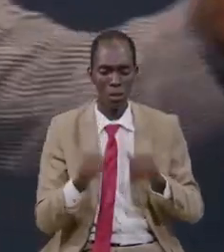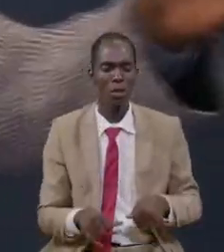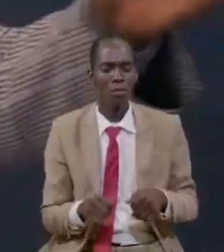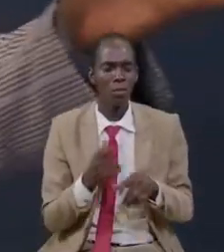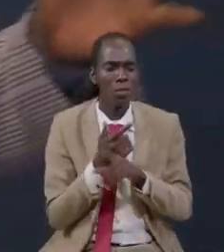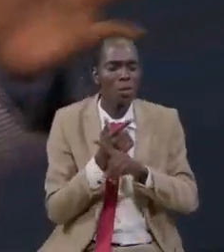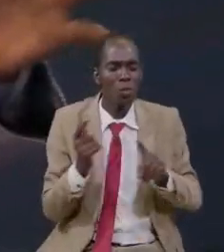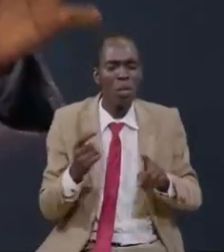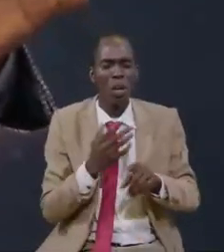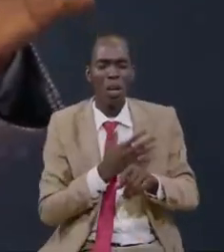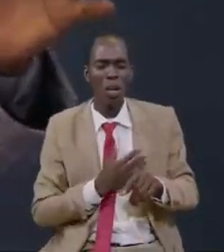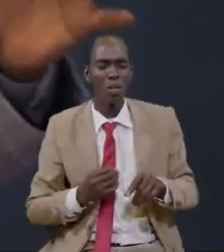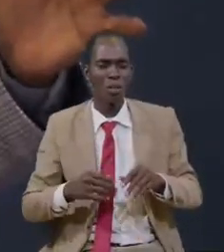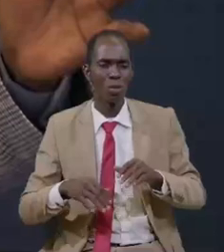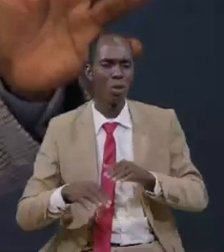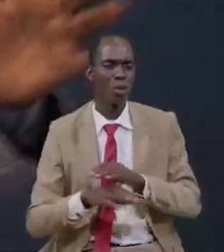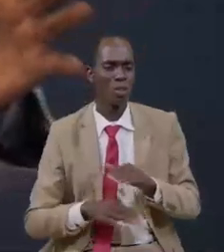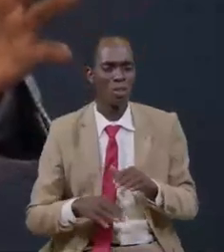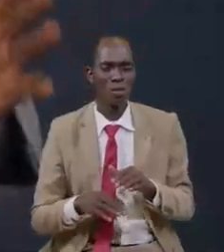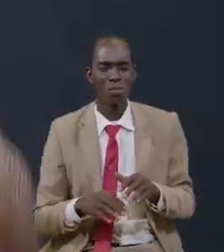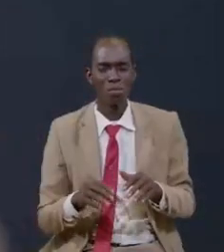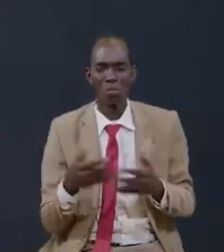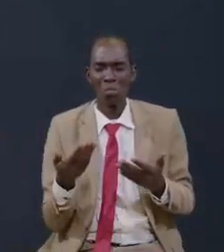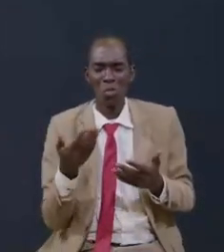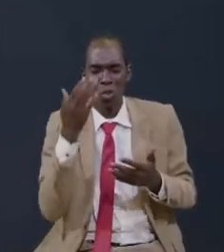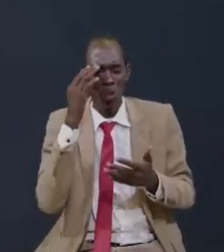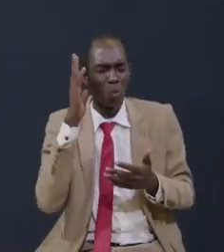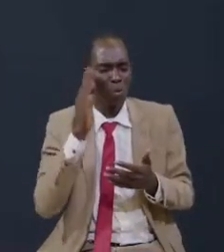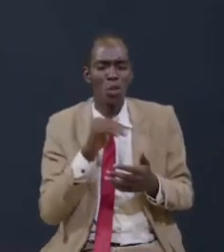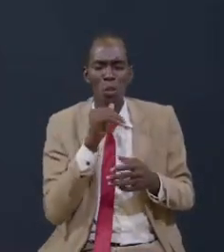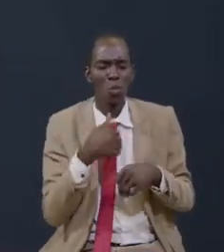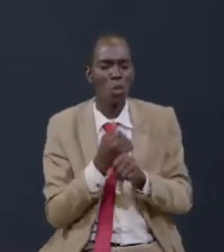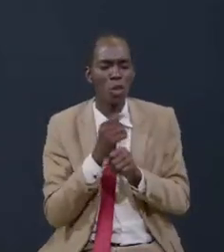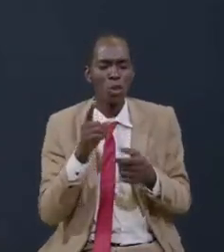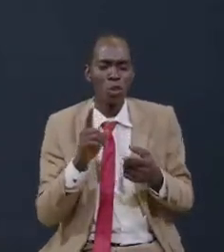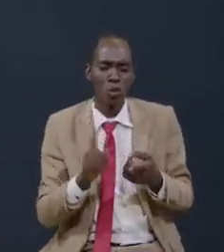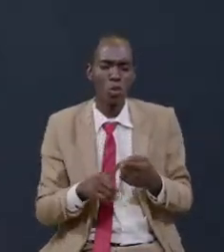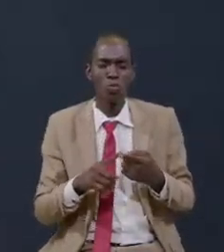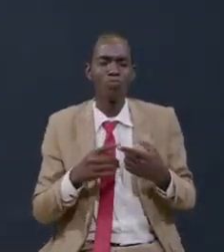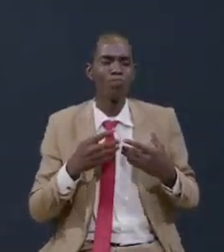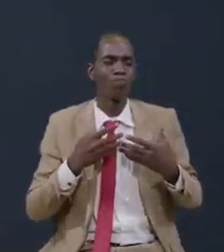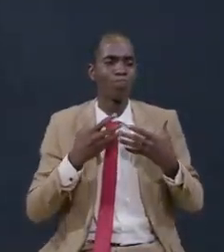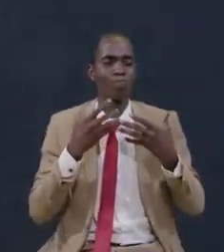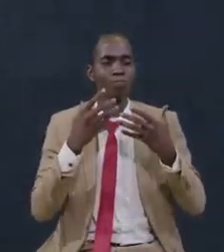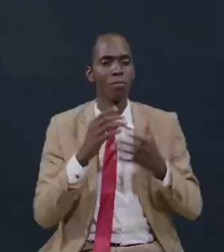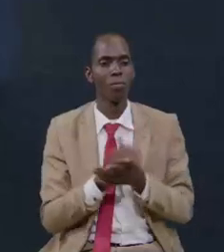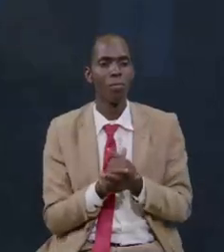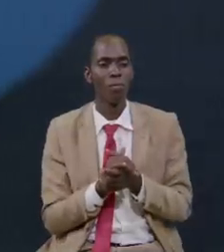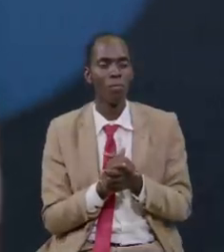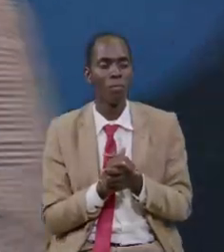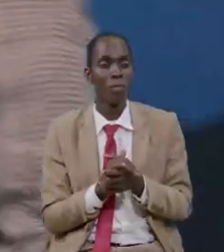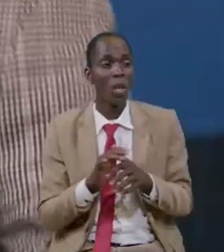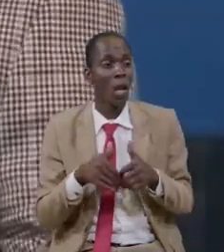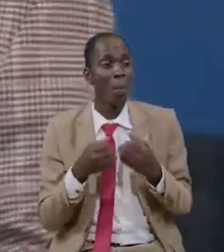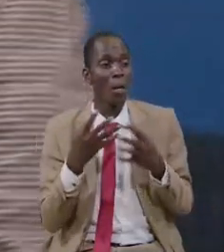d'autres connaissances qui ne peuvent pas te permet de parvenir à la connaissance de cette vérité. Depuis combien d'années j'ai étudié